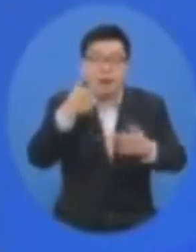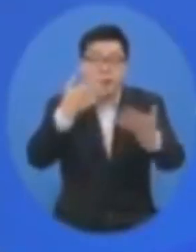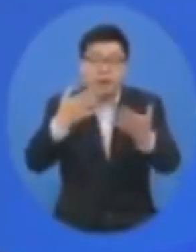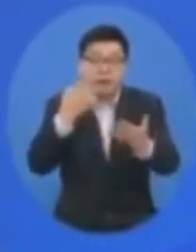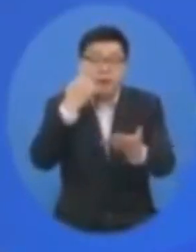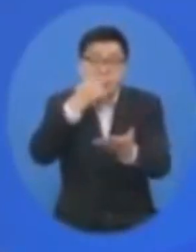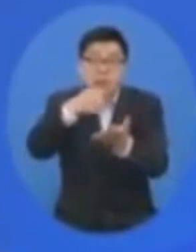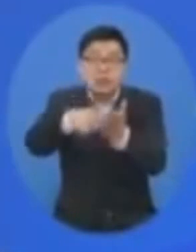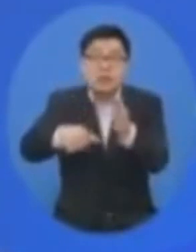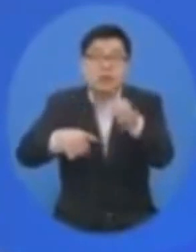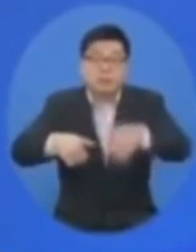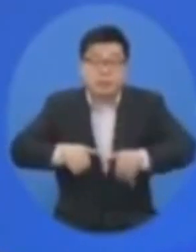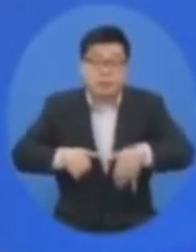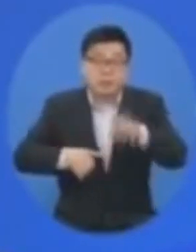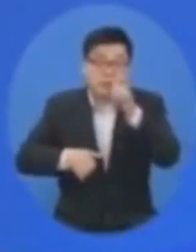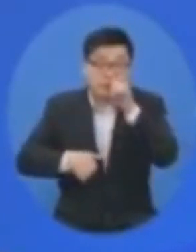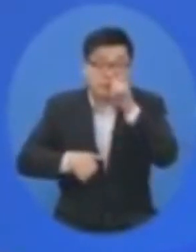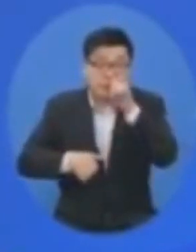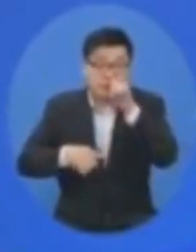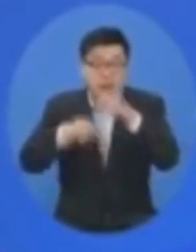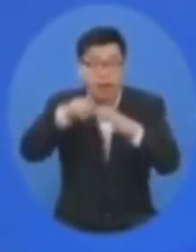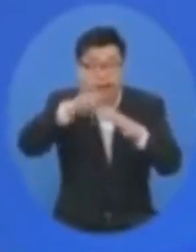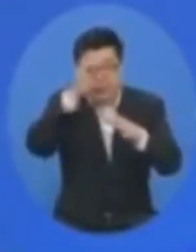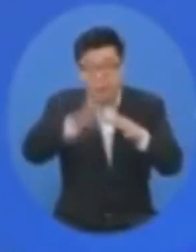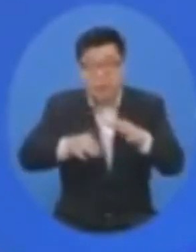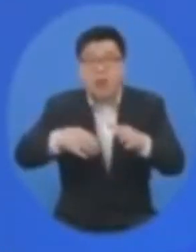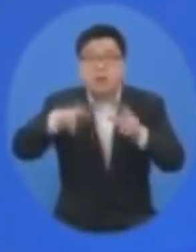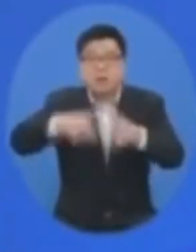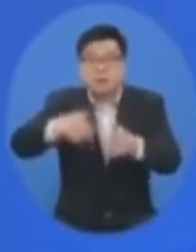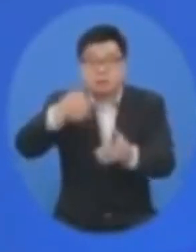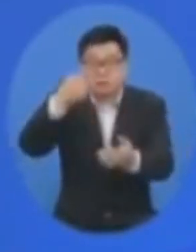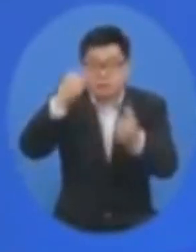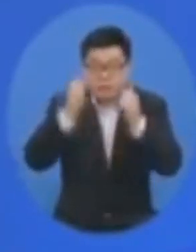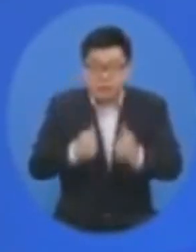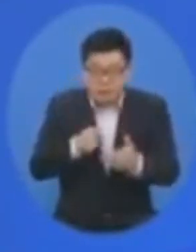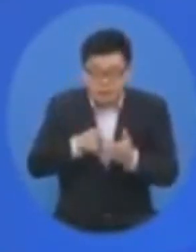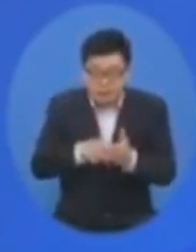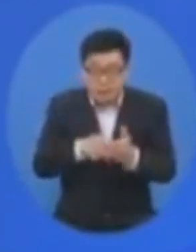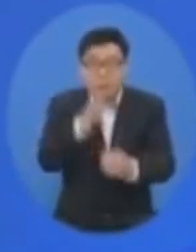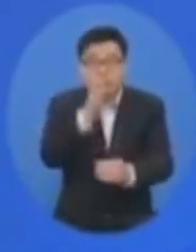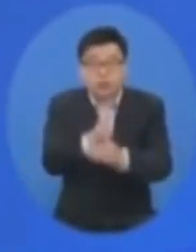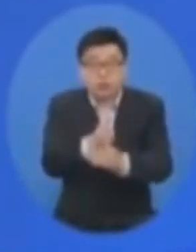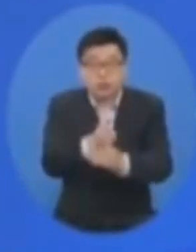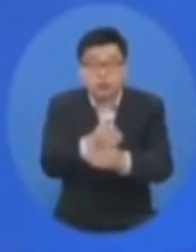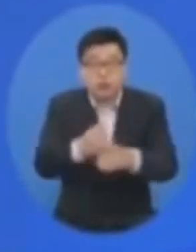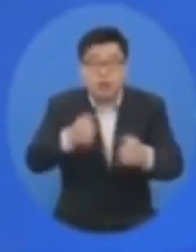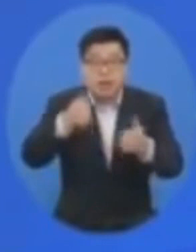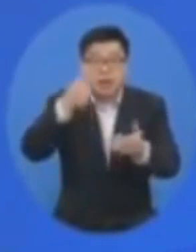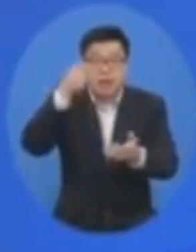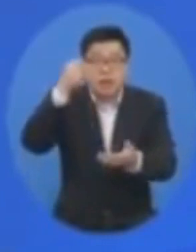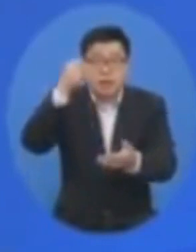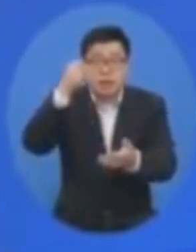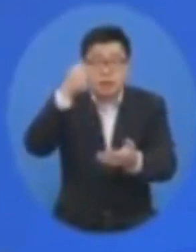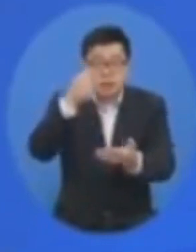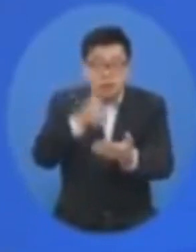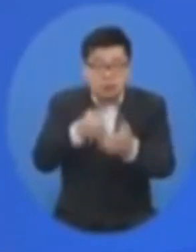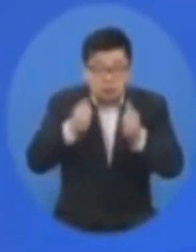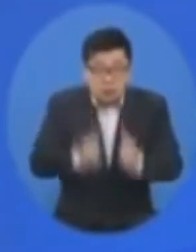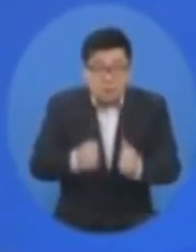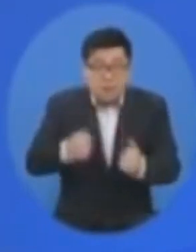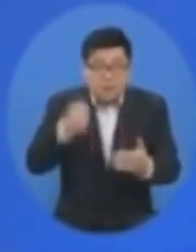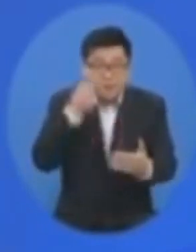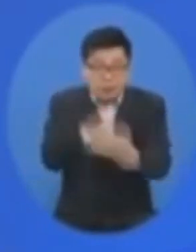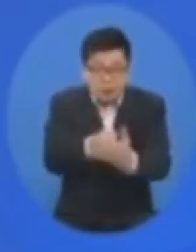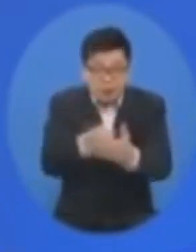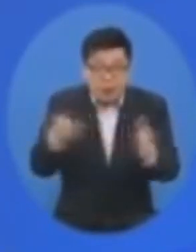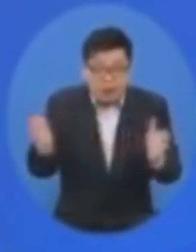됩니다. 그 탄핵 사유에 나와 있는 거 보면 아직 재판 진행 중이에요. 재판이 끝나고 확정이 돼야지 탄핵 여부가